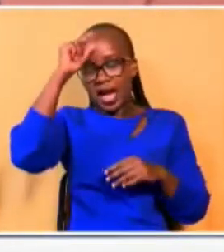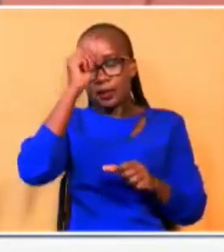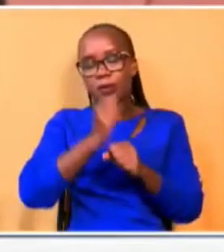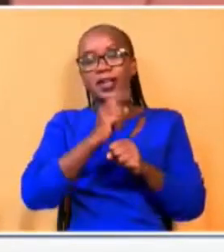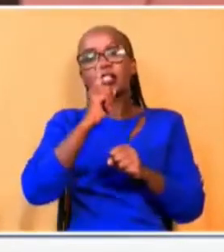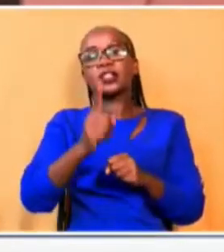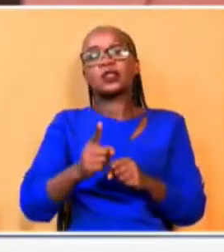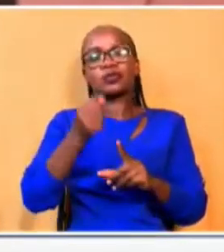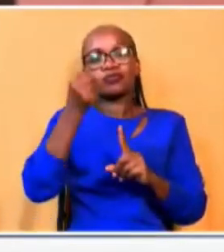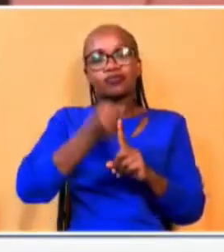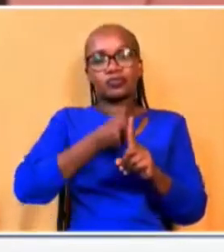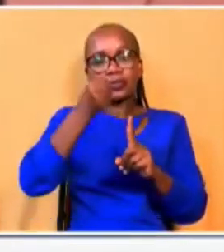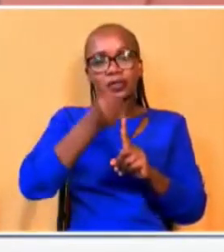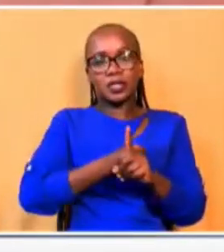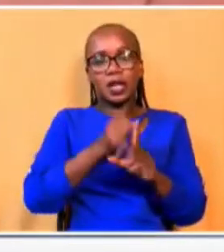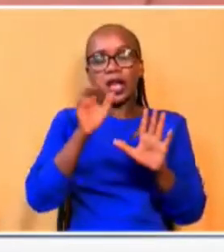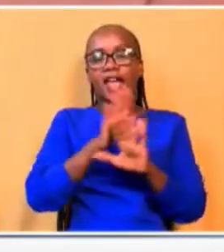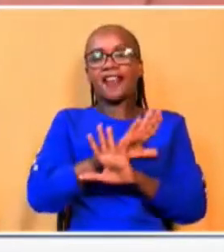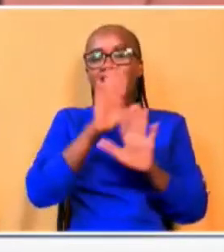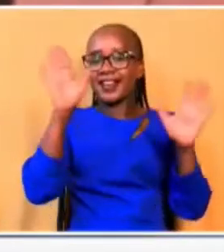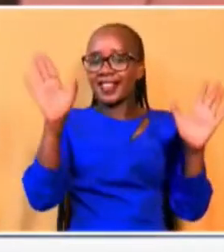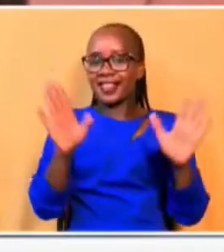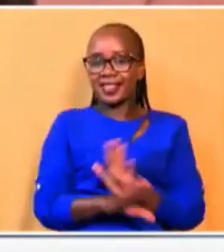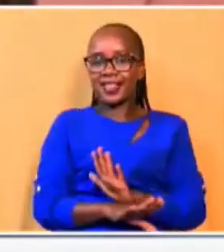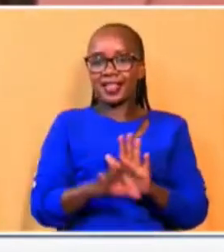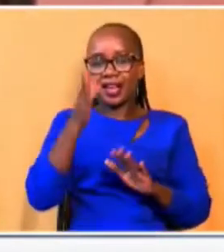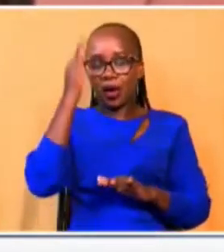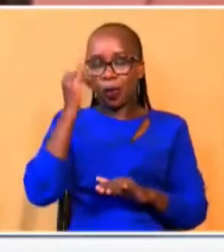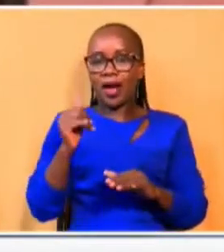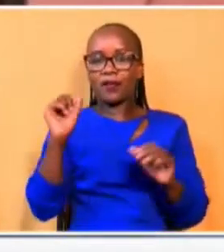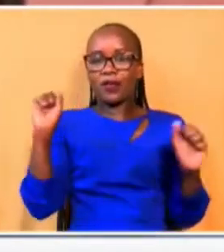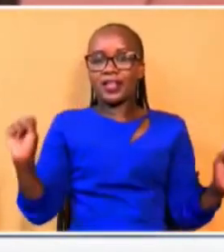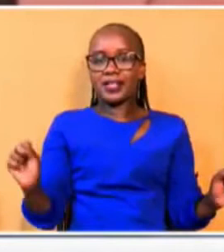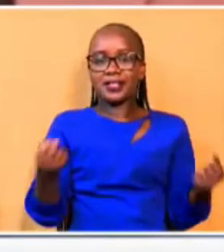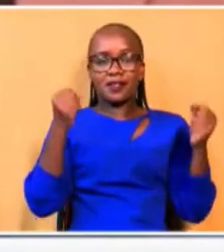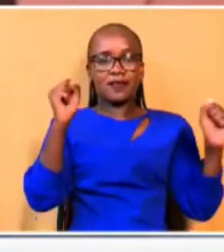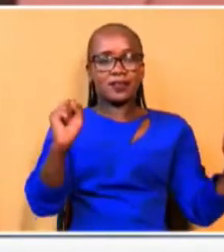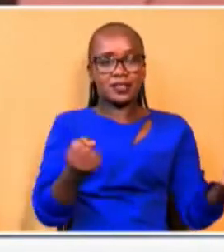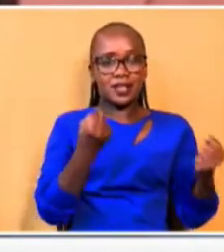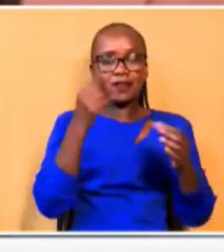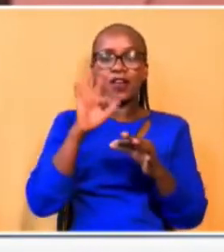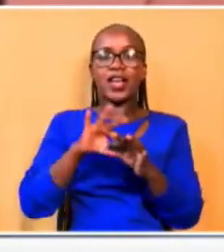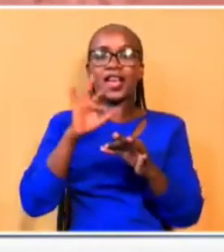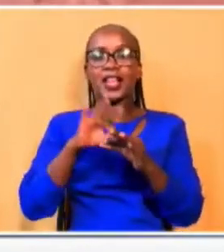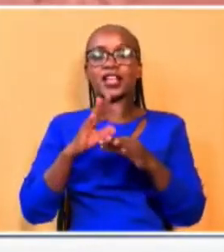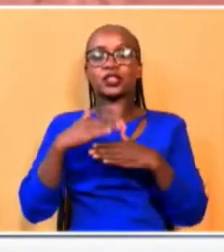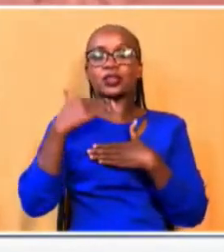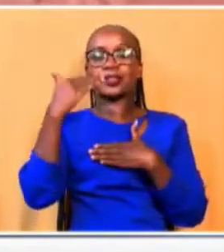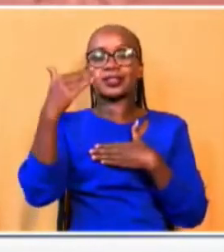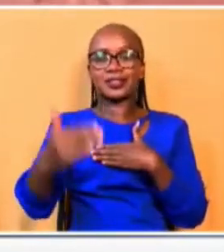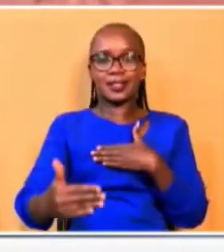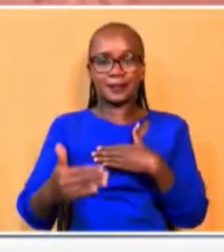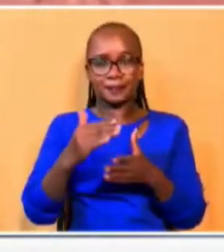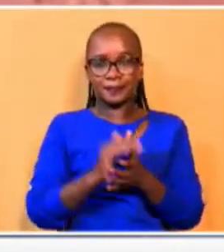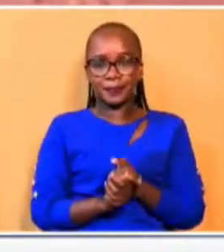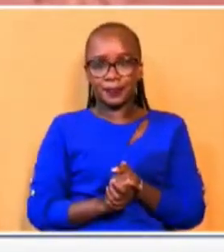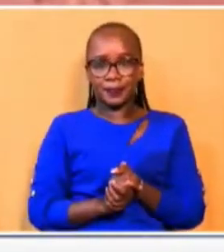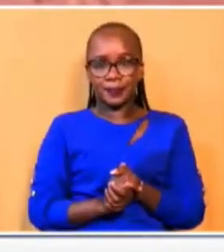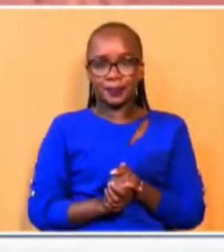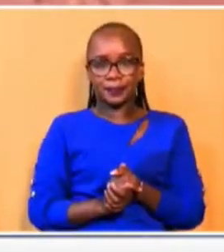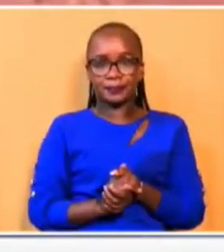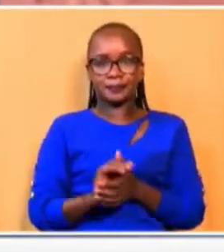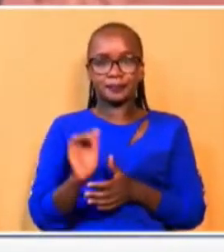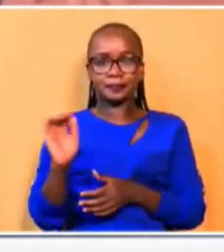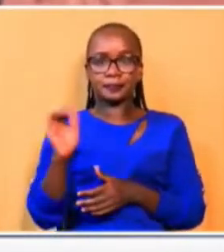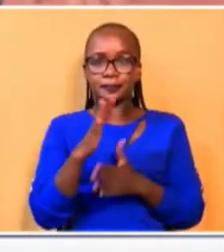kuhakikisha imekabiliana na uwezekano wowote wa ulegevu wa usalama kwenye uchaguzi mkuu ujao. The chairman, I will ask you and